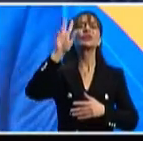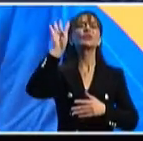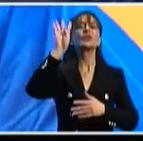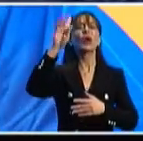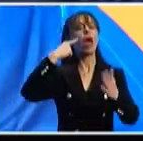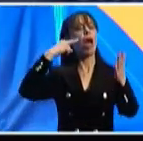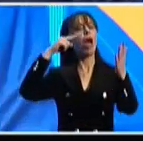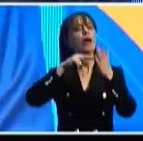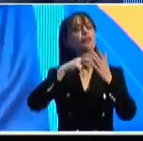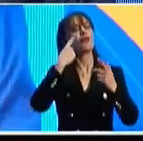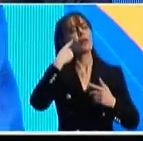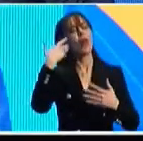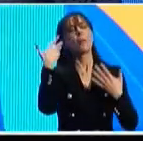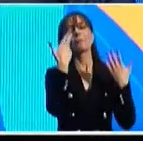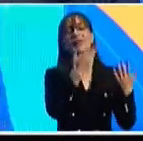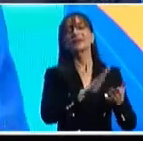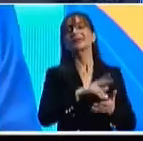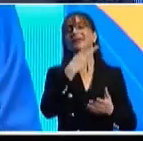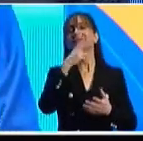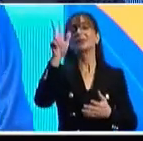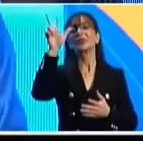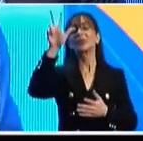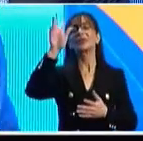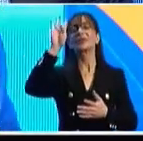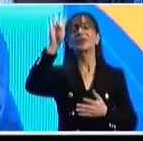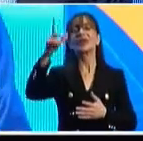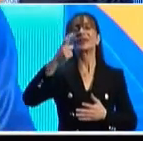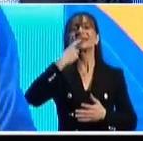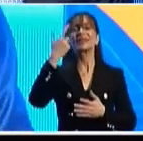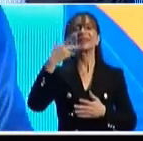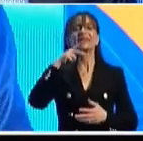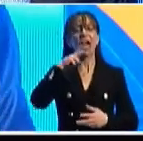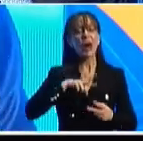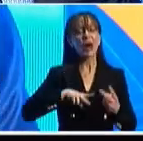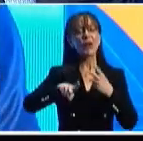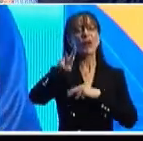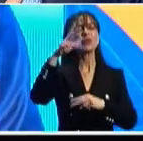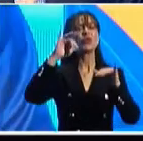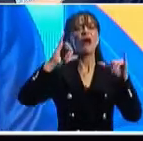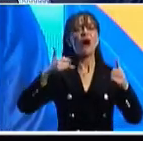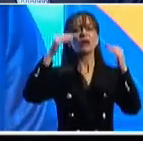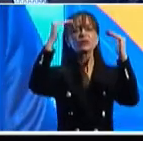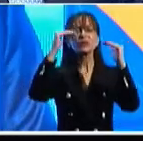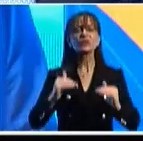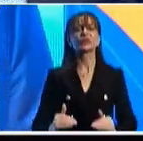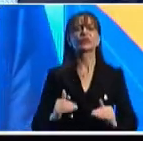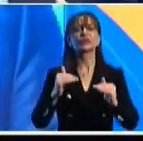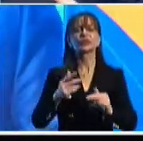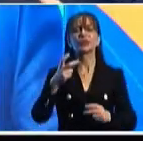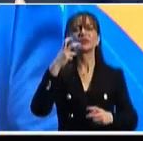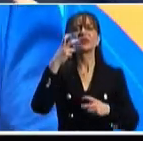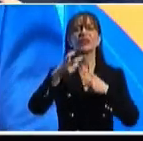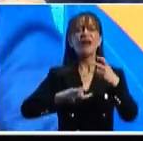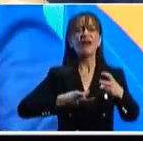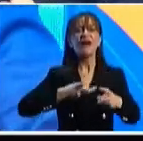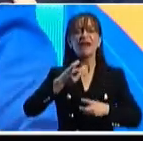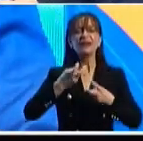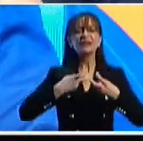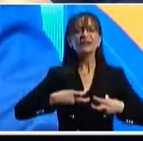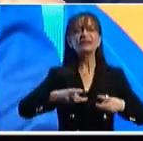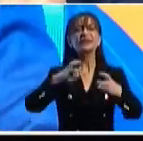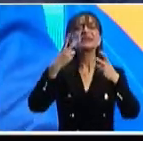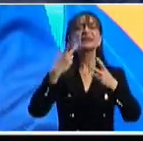da 2034'te karayolu ağırlığı artık %48'e düştüğü, raylı sistemlerin payının da